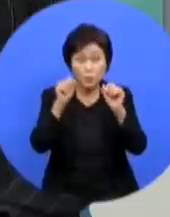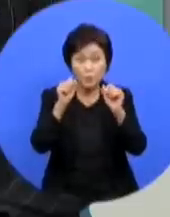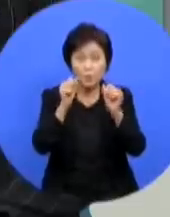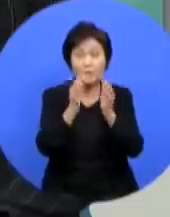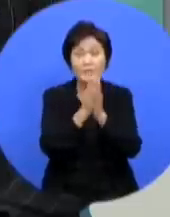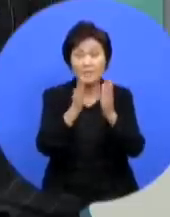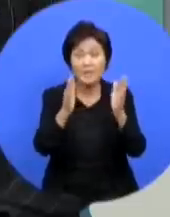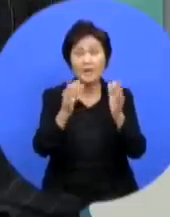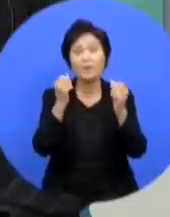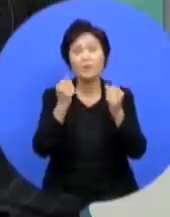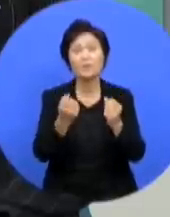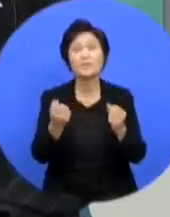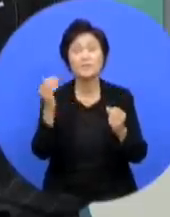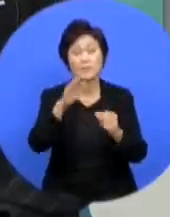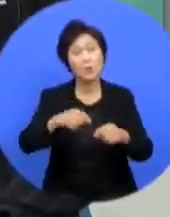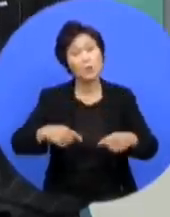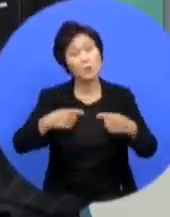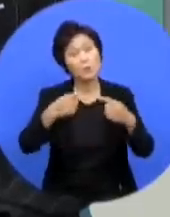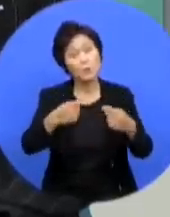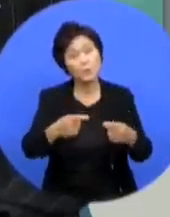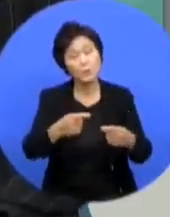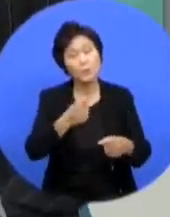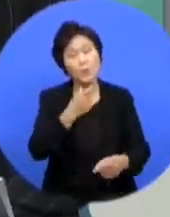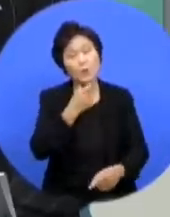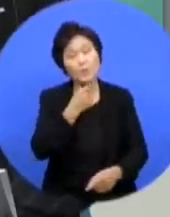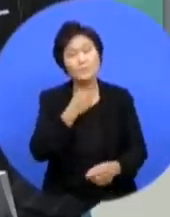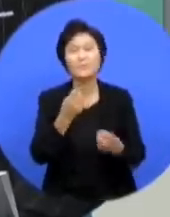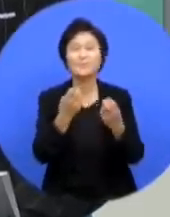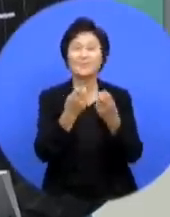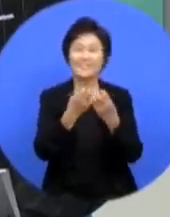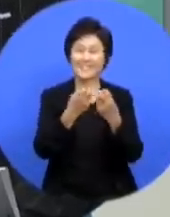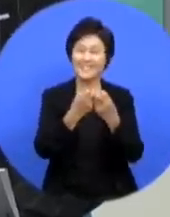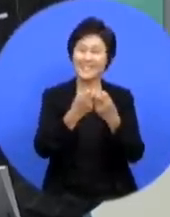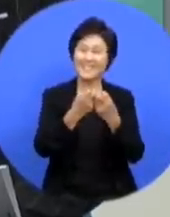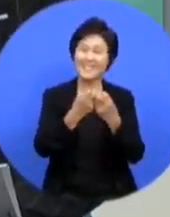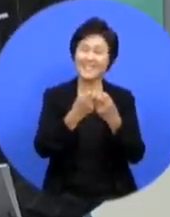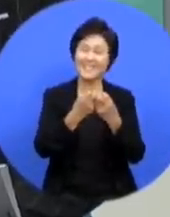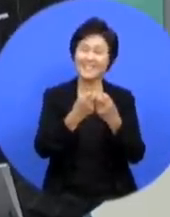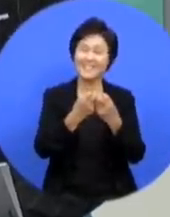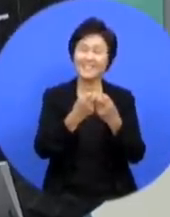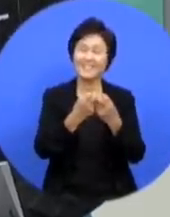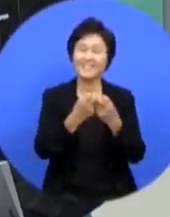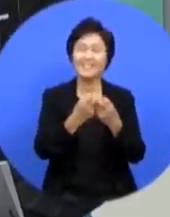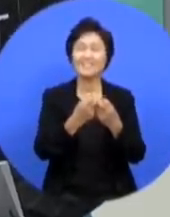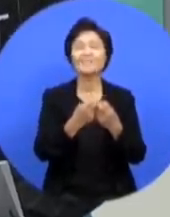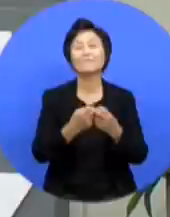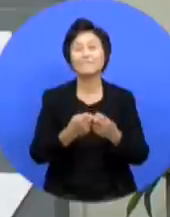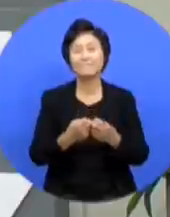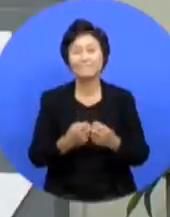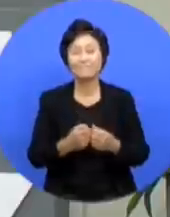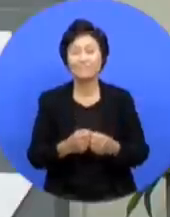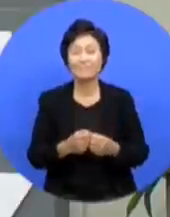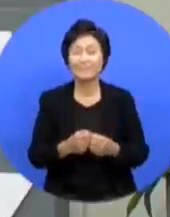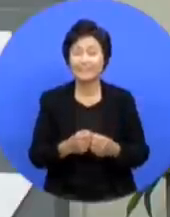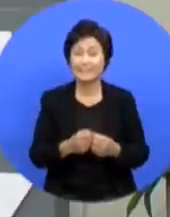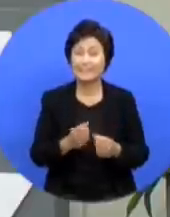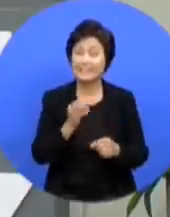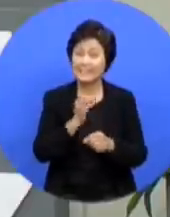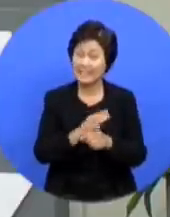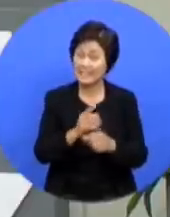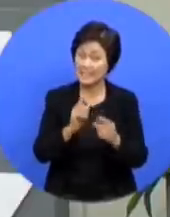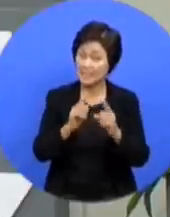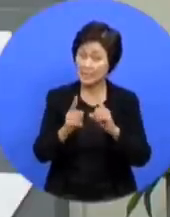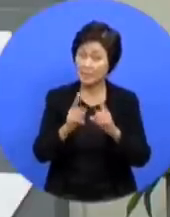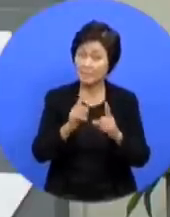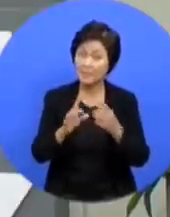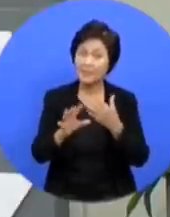어떻게 저희가 함께하면 될까요? 우리 일반 성도들은 어떻게 해야 되는지 몰라요. 예. 좀 가르쳐주세요. 어떻게 해야 됩니까? 그 먼저 간단하게 제가 네네. 말씀을